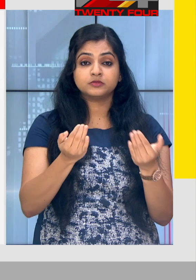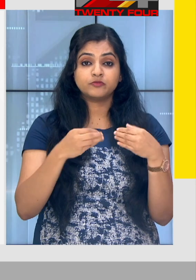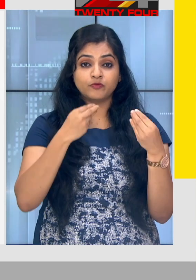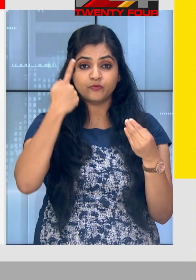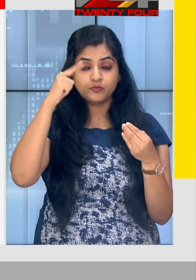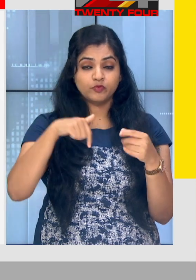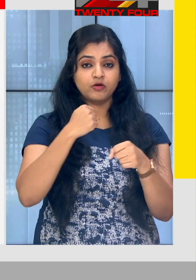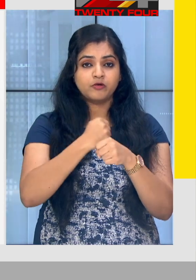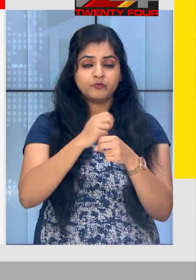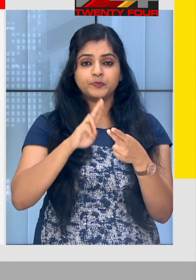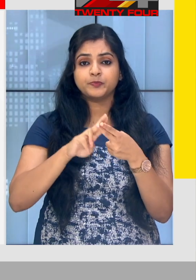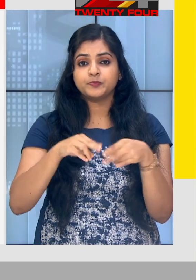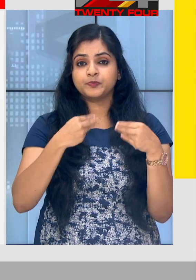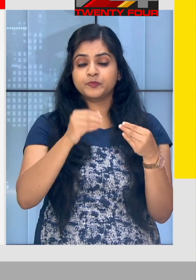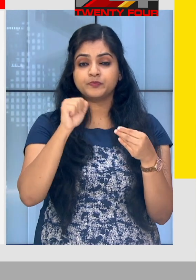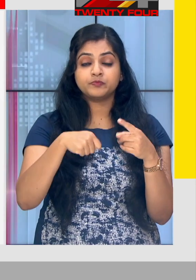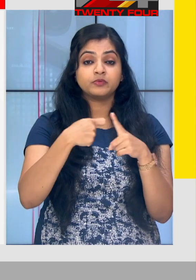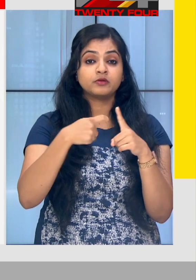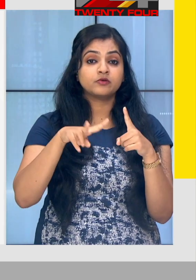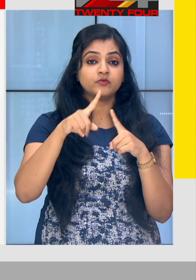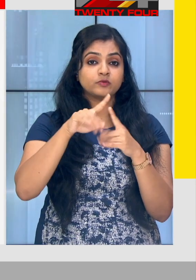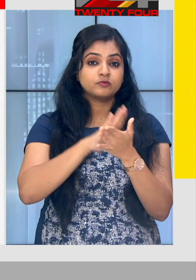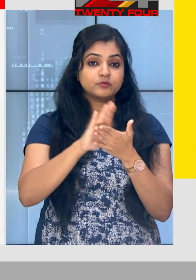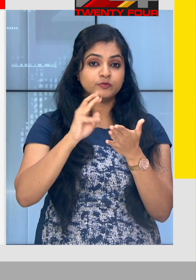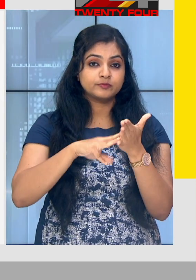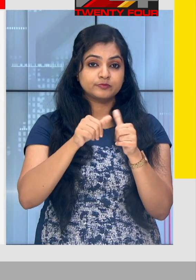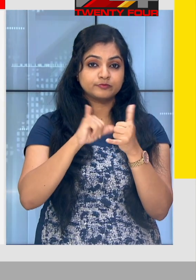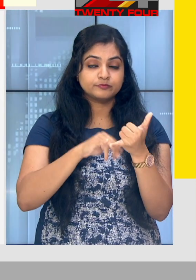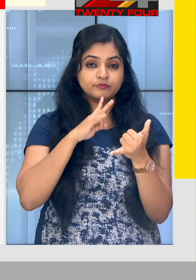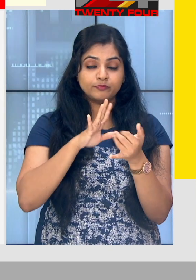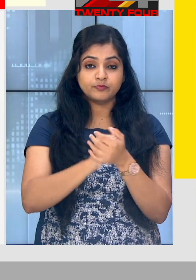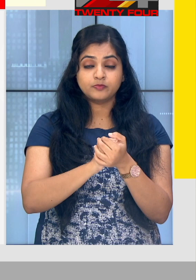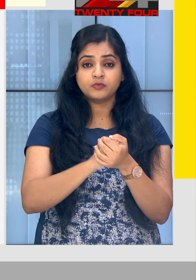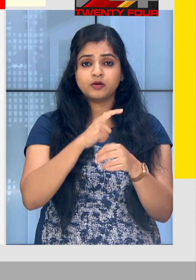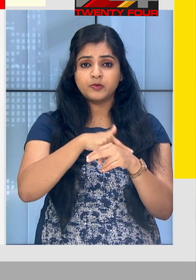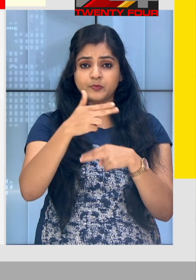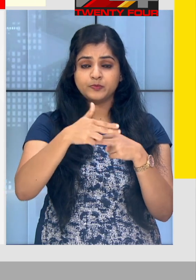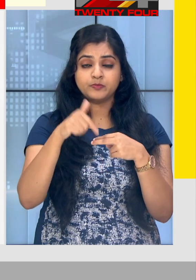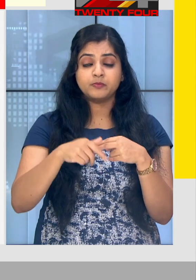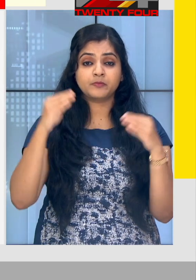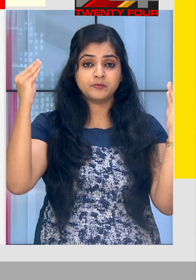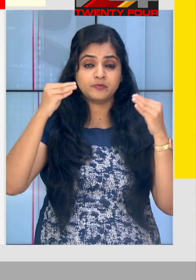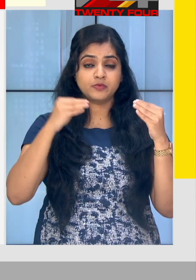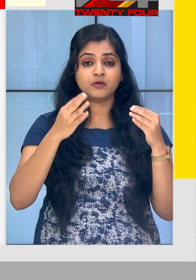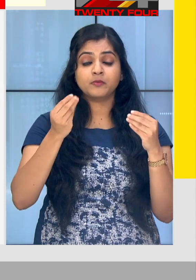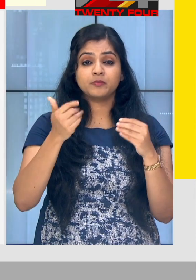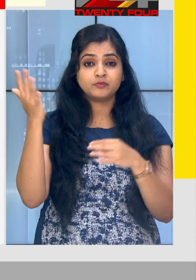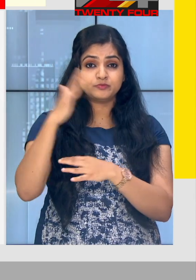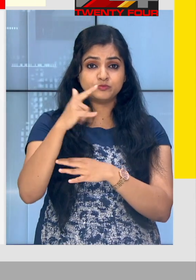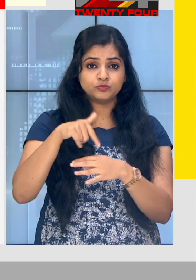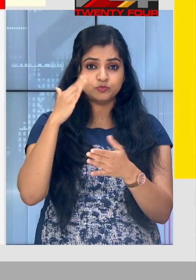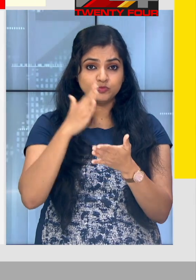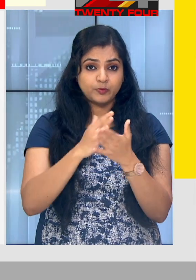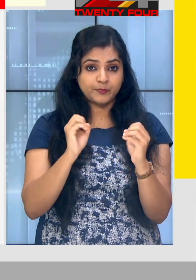ഭാഗത്ത് സ്വീകരിച്ചിട്ടുണ്ടെന്നാണ് ഇപ്പോൾ കെ വി തോമസ് അറിയിച്ചിരിക്കുന്നത്. എന്തായാലും വൈകാതെ തന്നെ ഈ മഴയും അതോടൊപ്പം തന്നെ മണ്ണിടിച്ചിലും കുറയുന്ന സാഹചര്യത്തിൽ